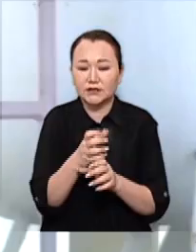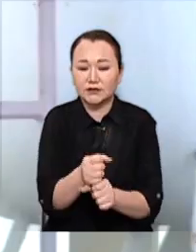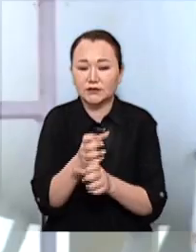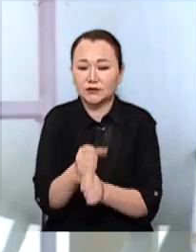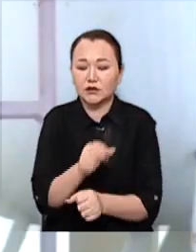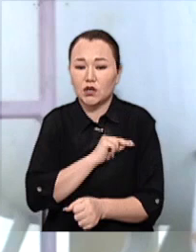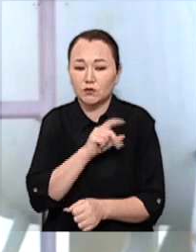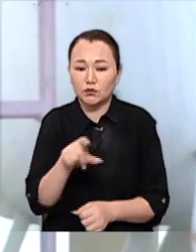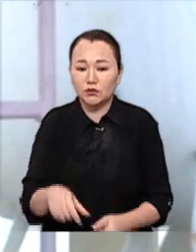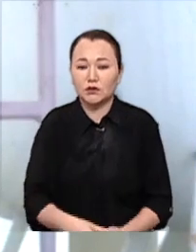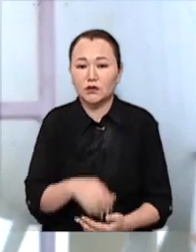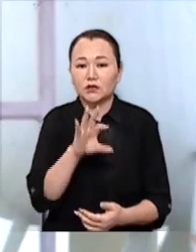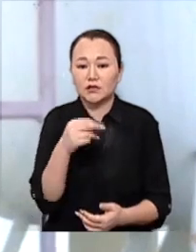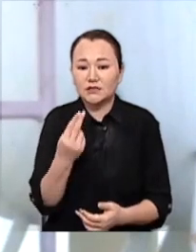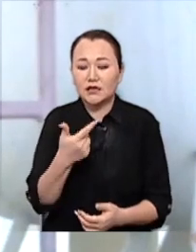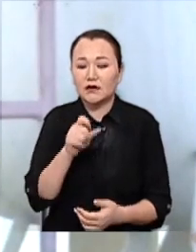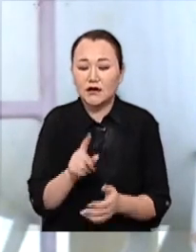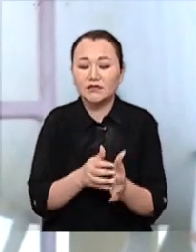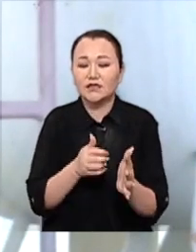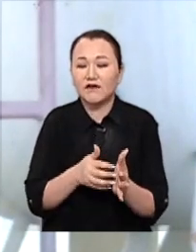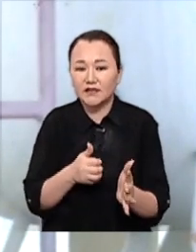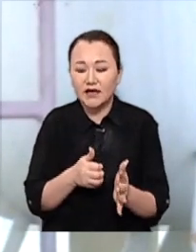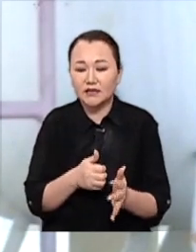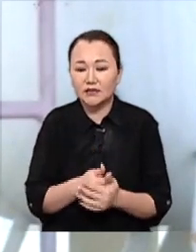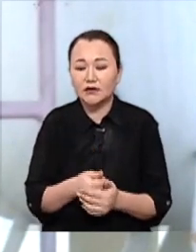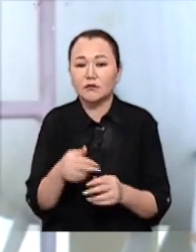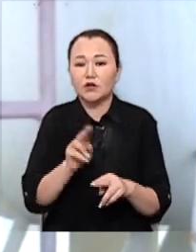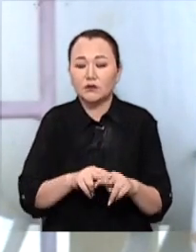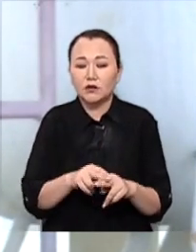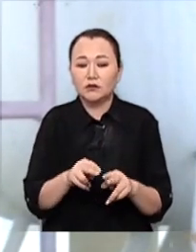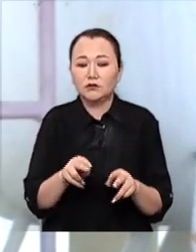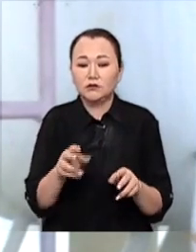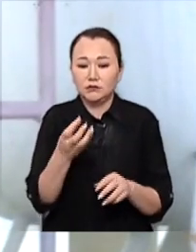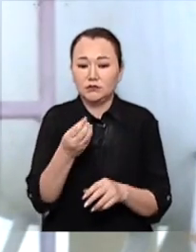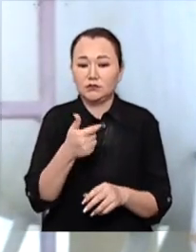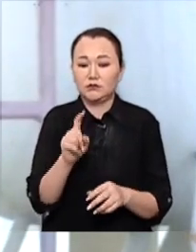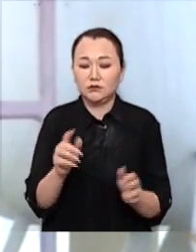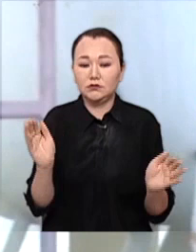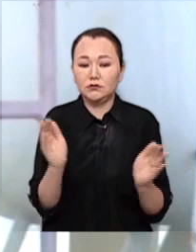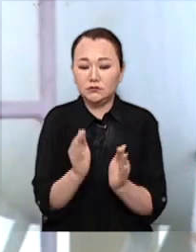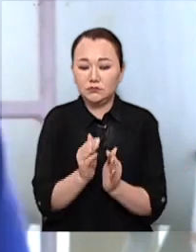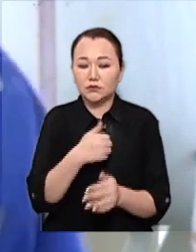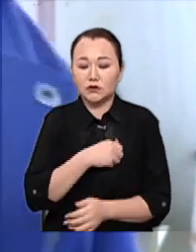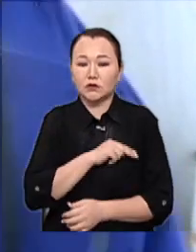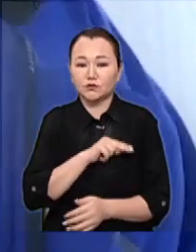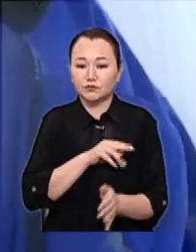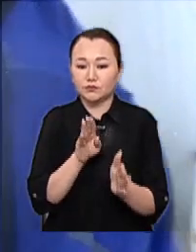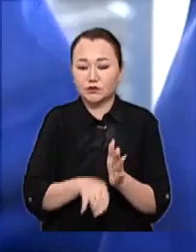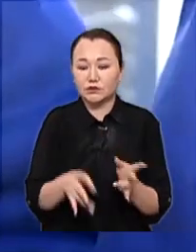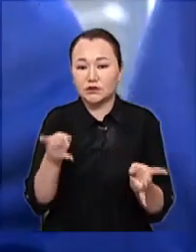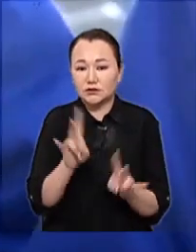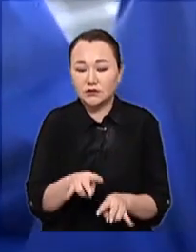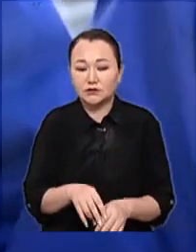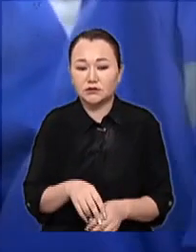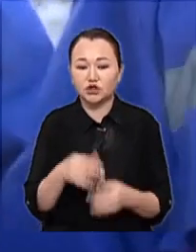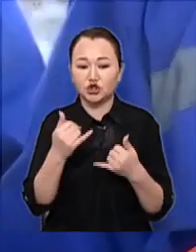жатыр. Социальный газ жетпей жатыр. Сонымен газ азайып, біз жұмыссыз қалып отырмыз.